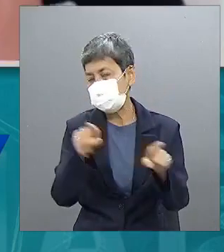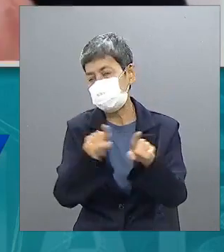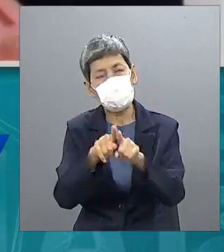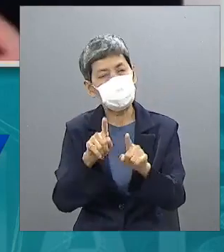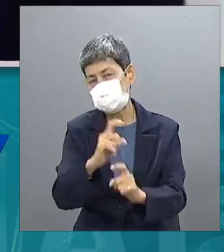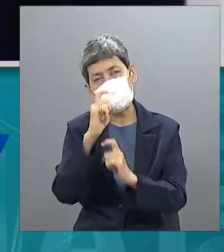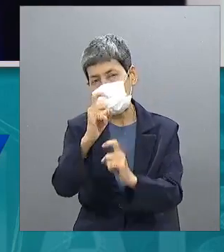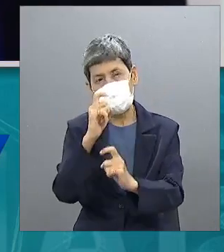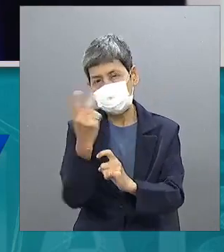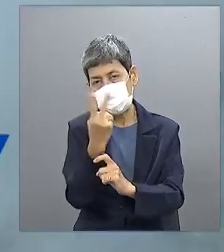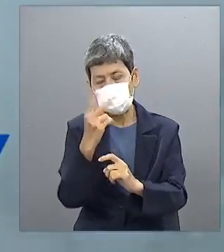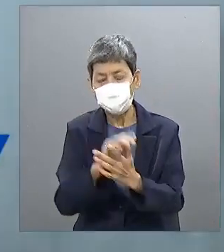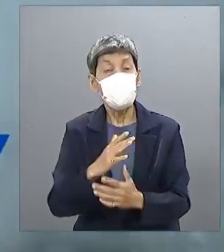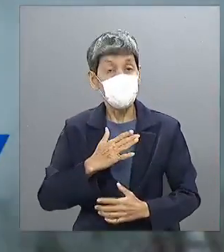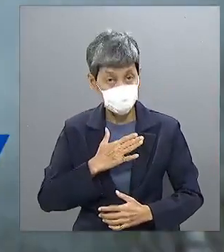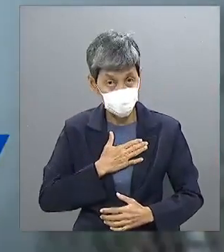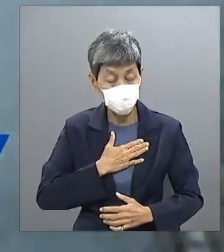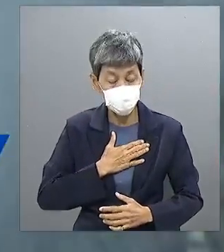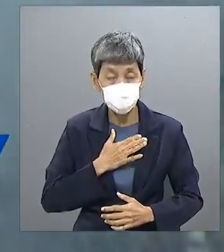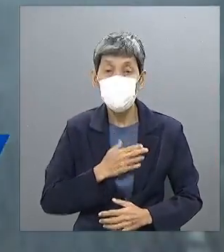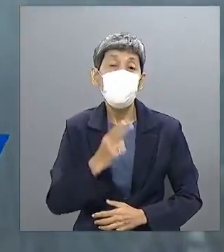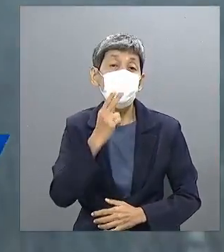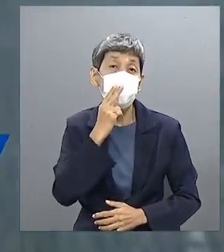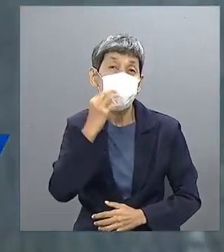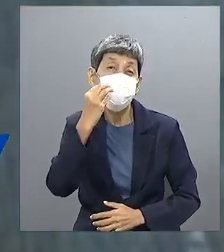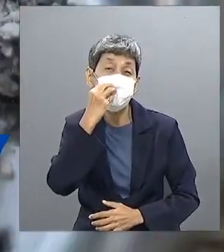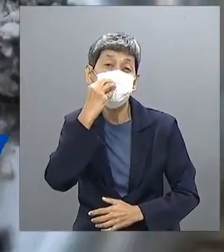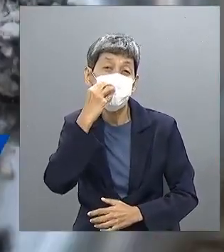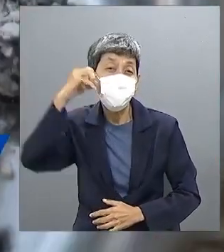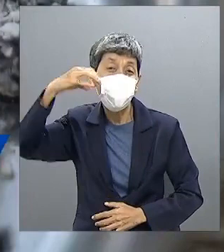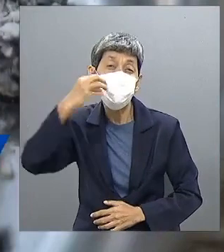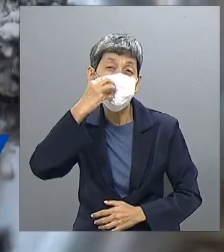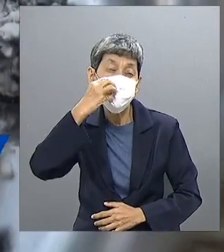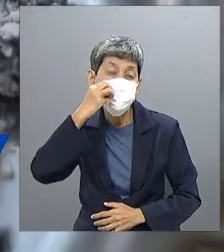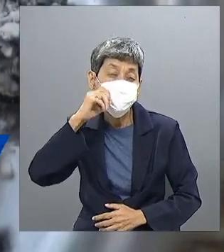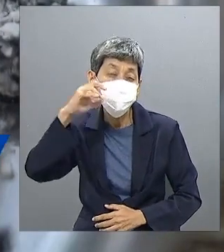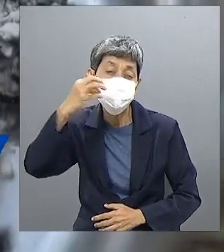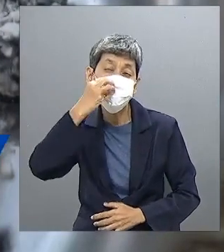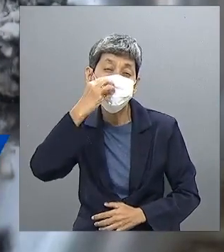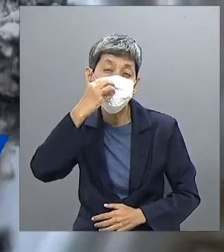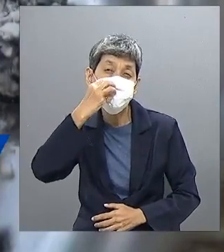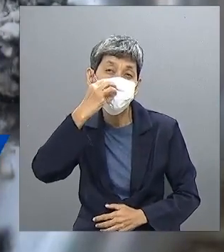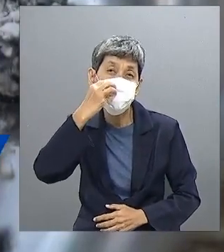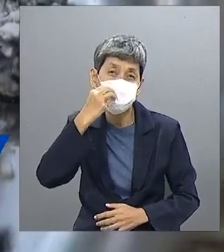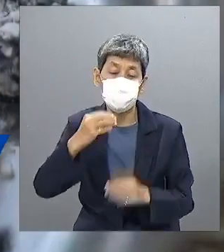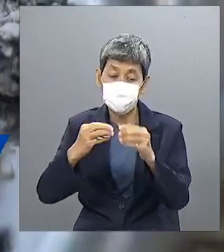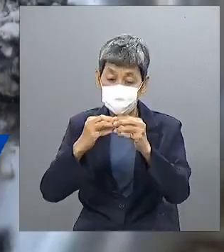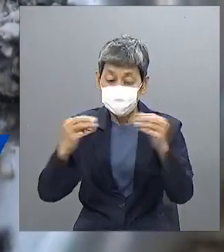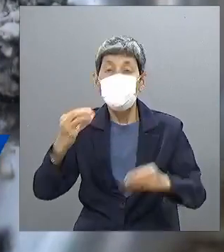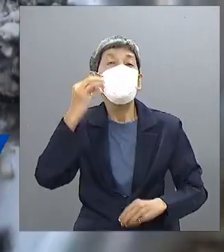ส่วนตัวเองนะครับในส่วนของบุหรี่ไฟฟ้าเนี่ยมันเป็นแบบขออย่าใช้คำว่าเป็นบุหรี่แปลงร่างแล้วกันนะครับก็คือ